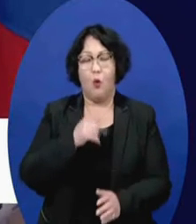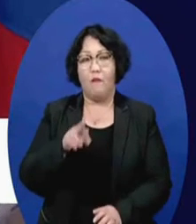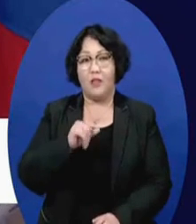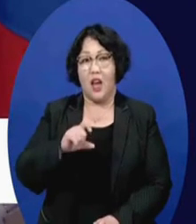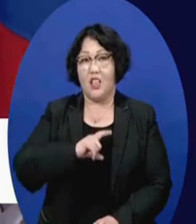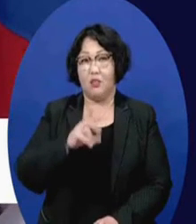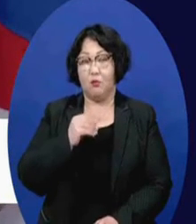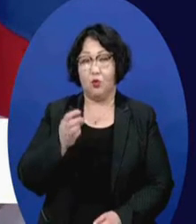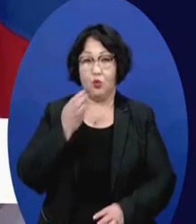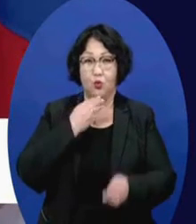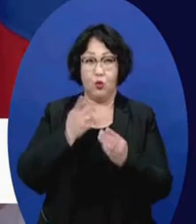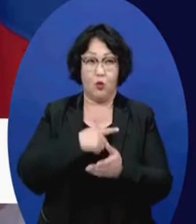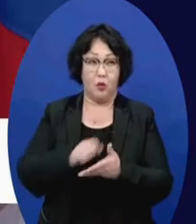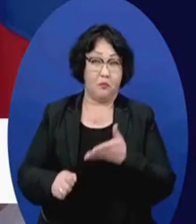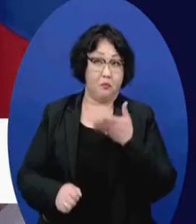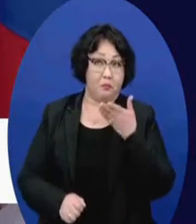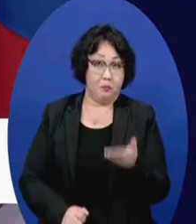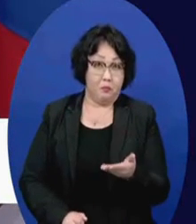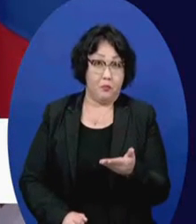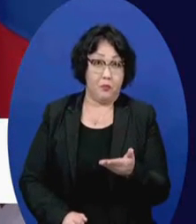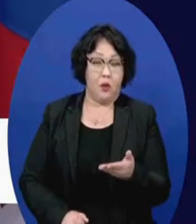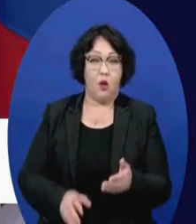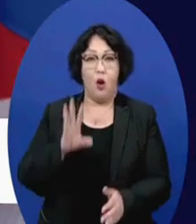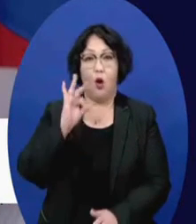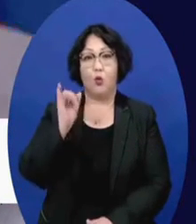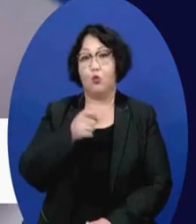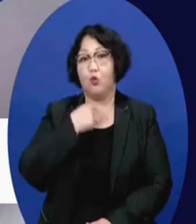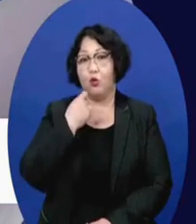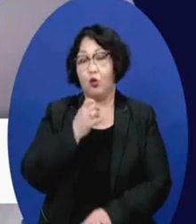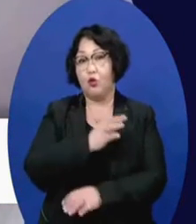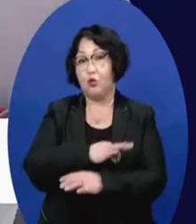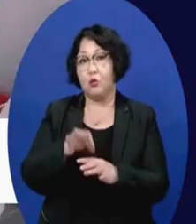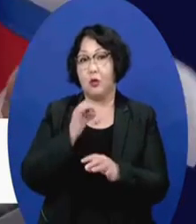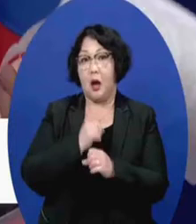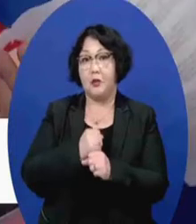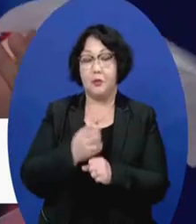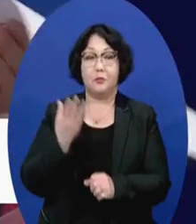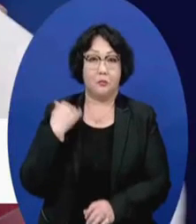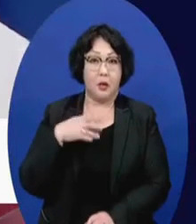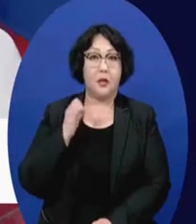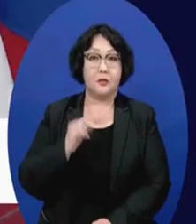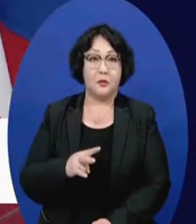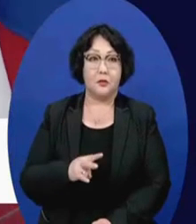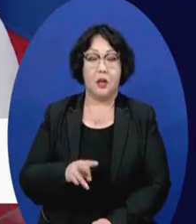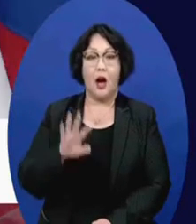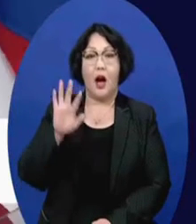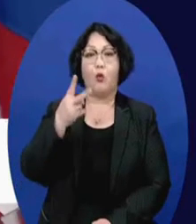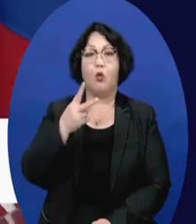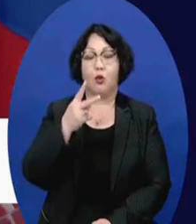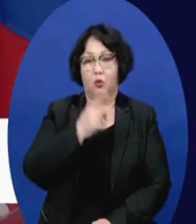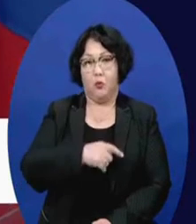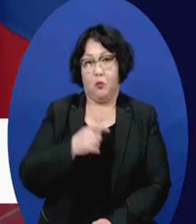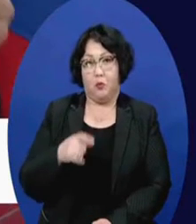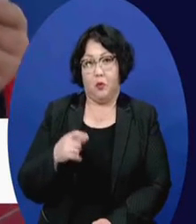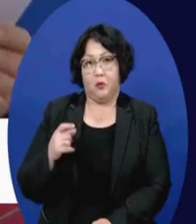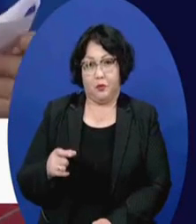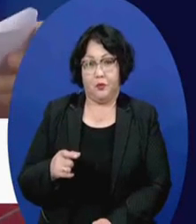эзэмшигчдийн шүүхэд өгсөн нэхэмжлэлд оюу толгой төсөлд ажиллаж байсан нэр бүхий 12